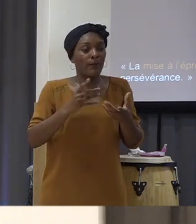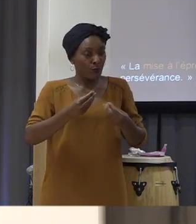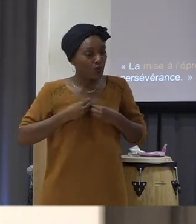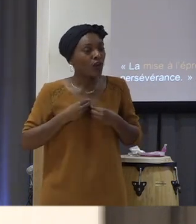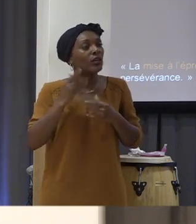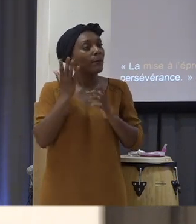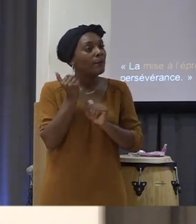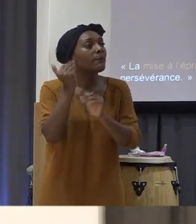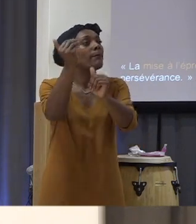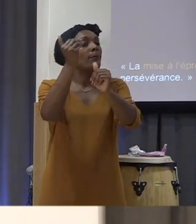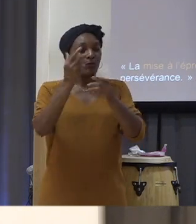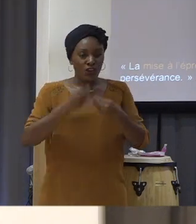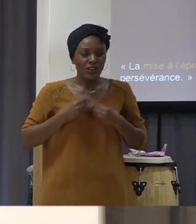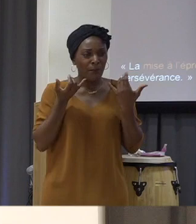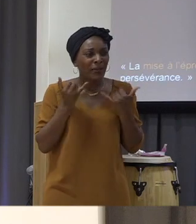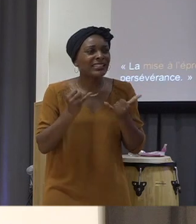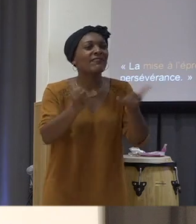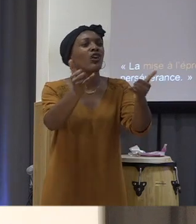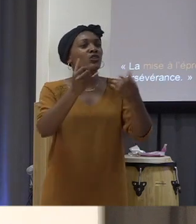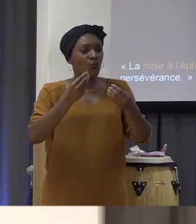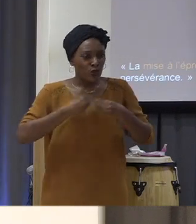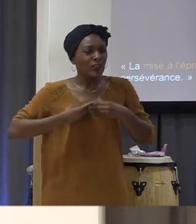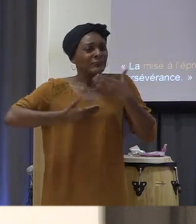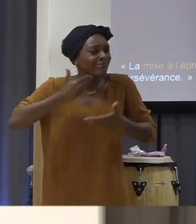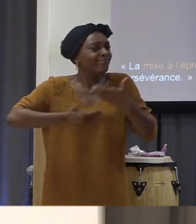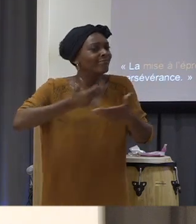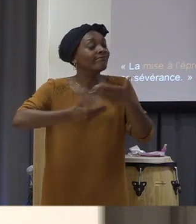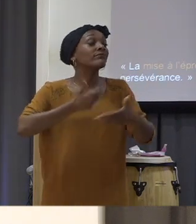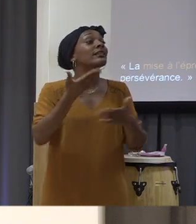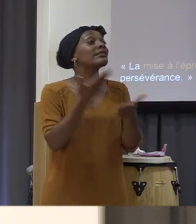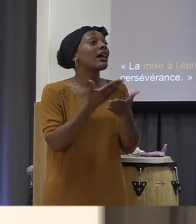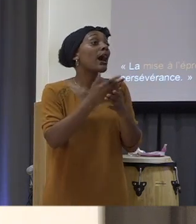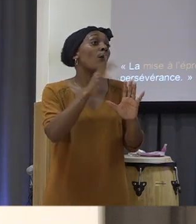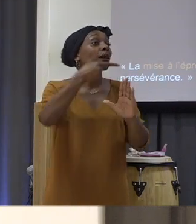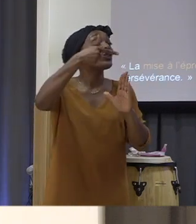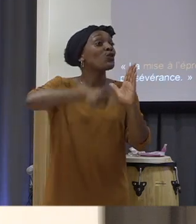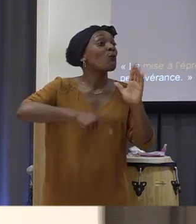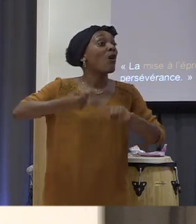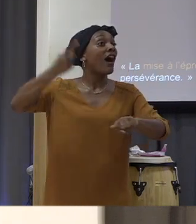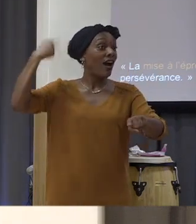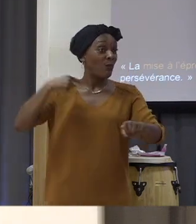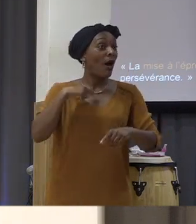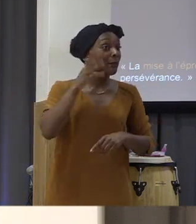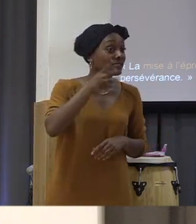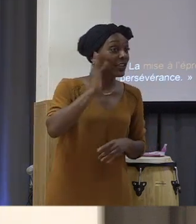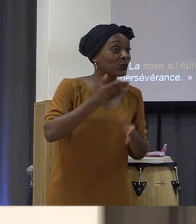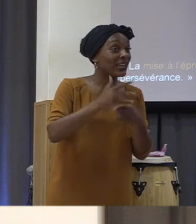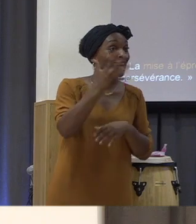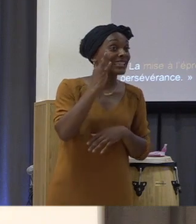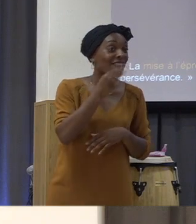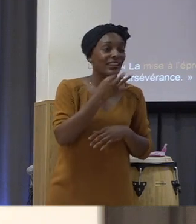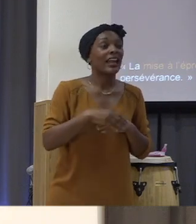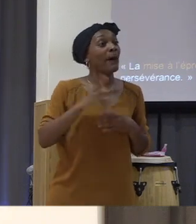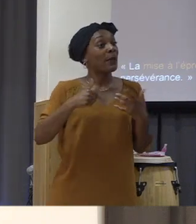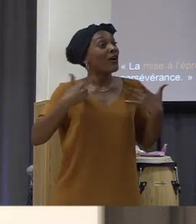persévérance ». Voilà ce message que je vous ai apporté il y a presque 2 mois, le 15 avril, et je suis